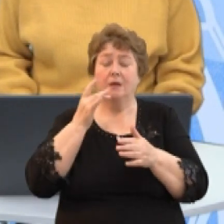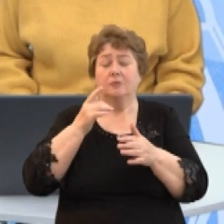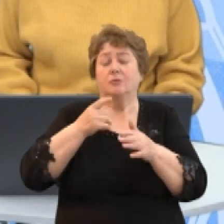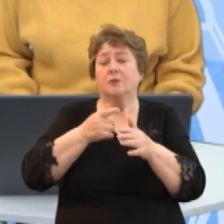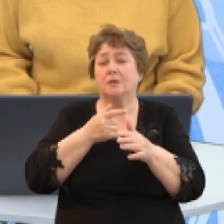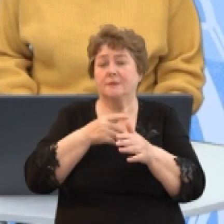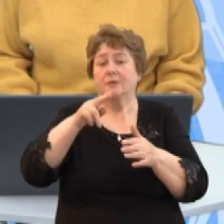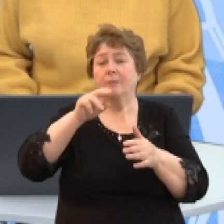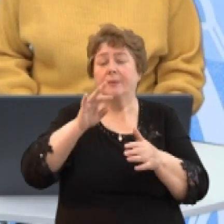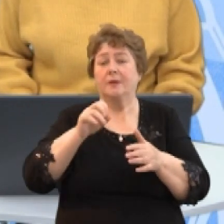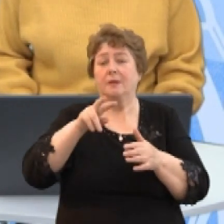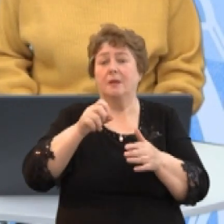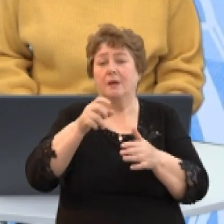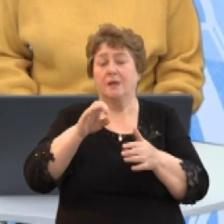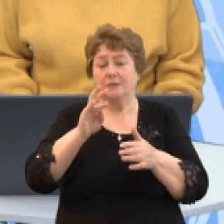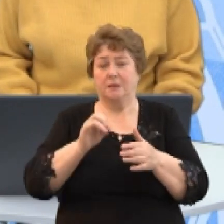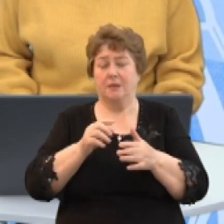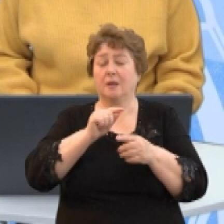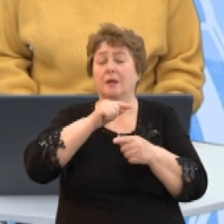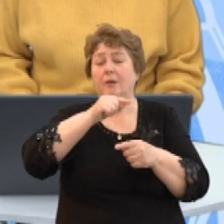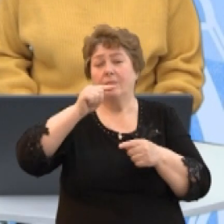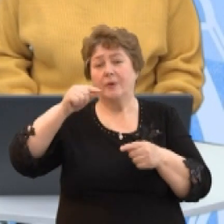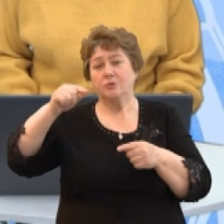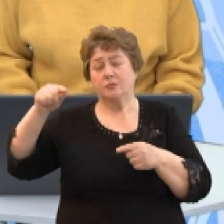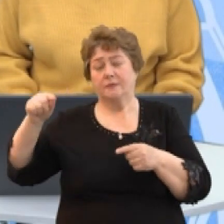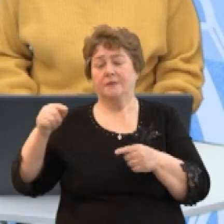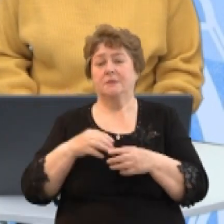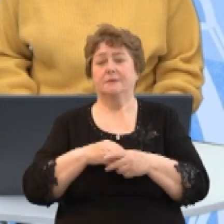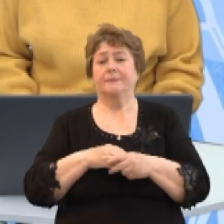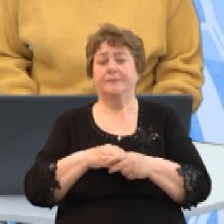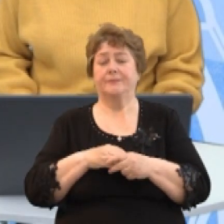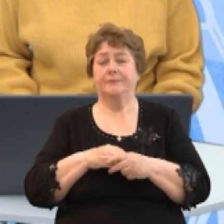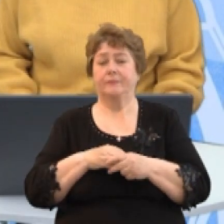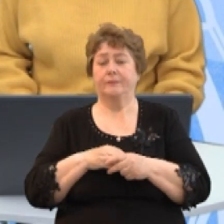и подчеркивается волнистой линии